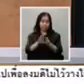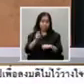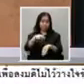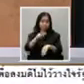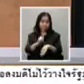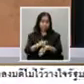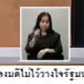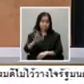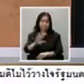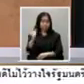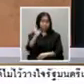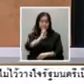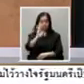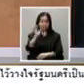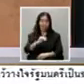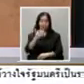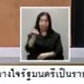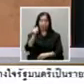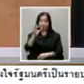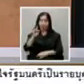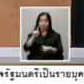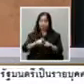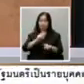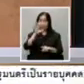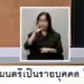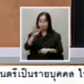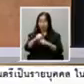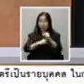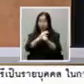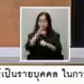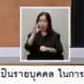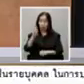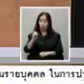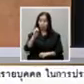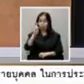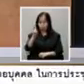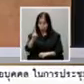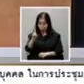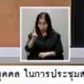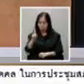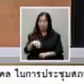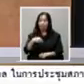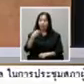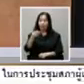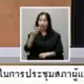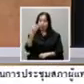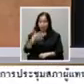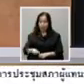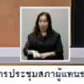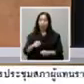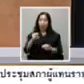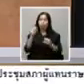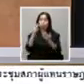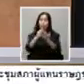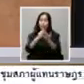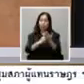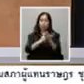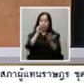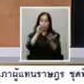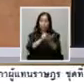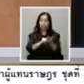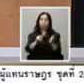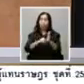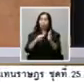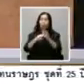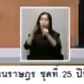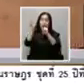านไม่อนุญาต18กันยายน62นี่ได้พิปะได้เปิดให้ได้เปิดบรรจุยติเปิดอภิปรายทั่วไ